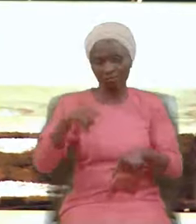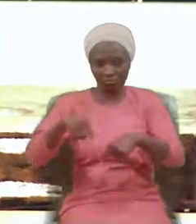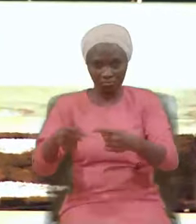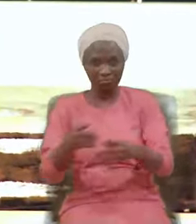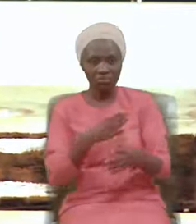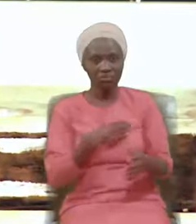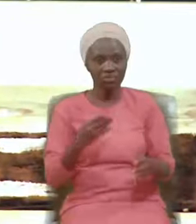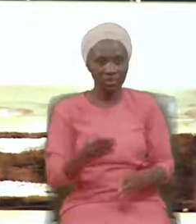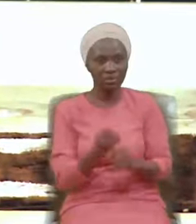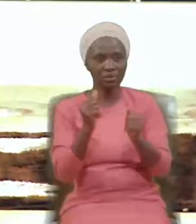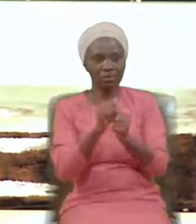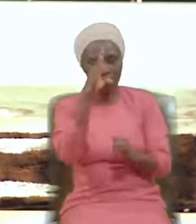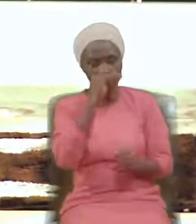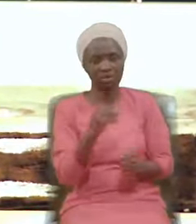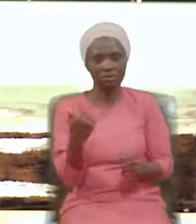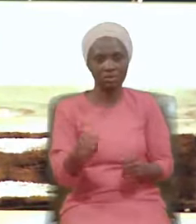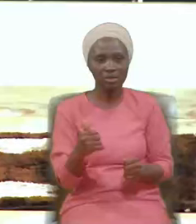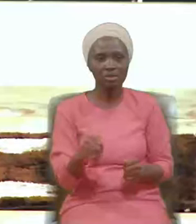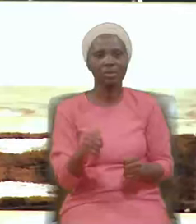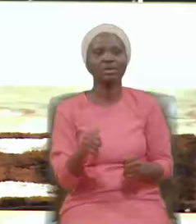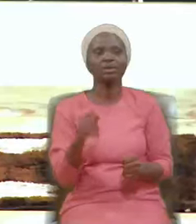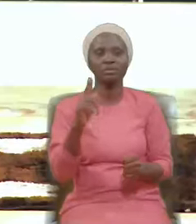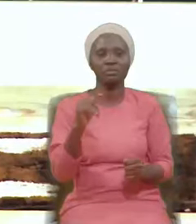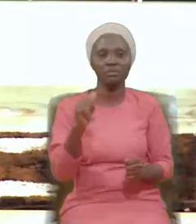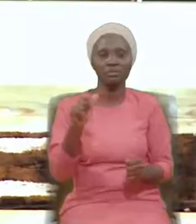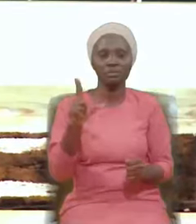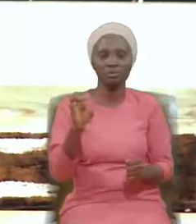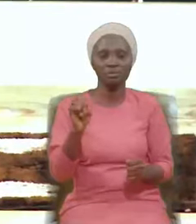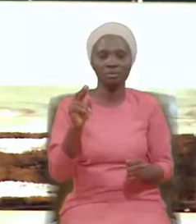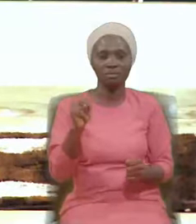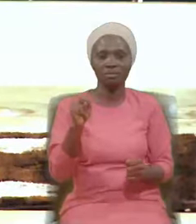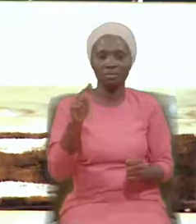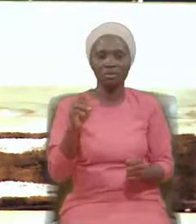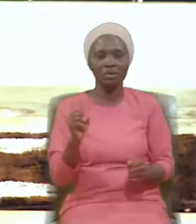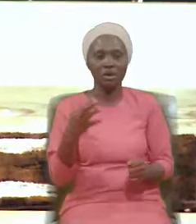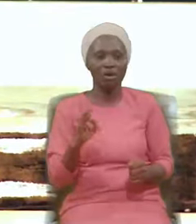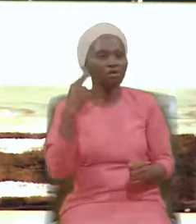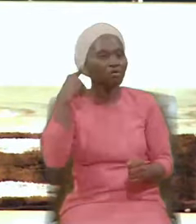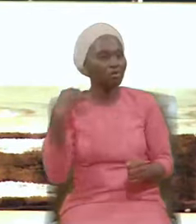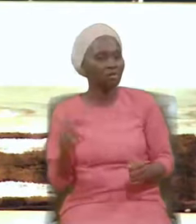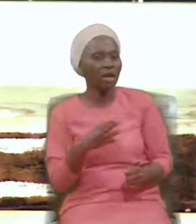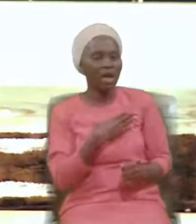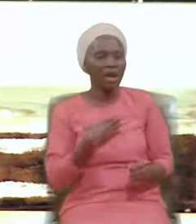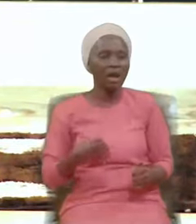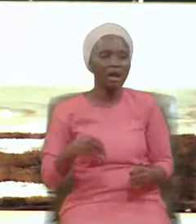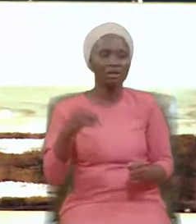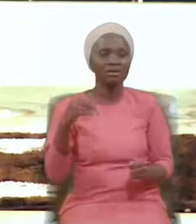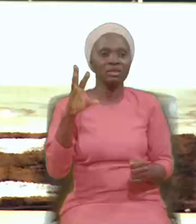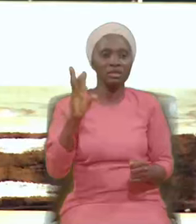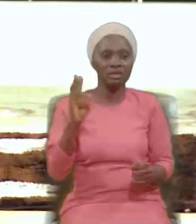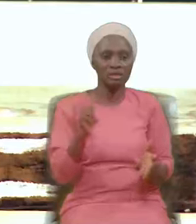lui 10 talents d'argent, 6 000 sicles d'or, et 10 vêtements